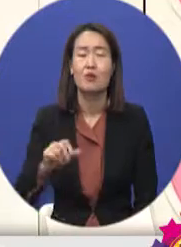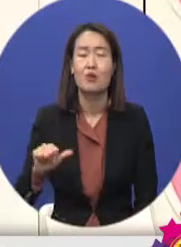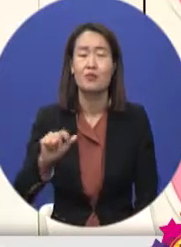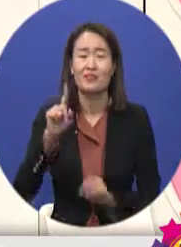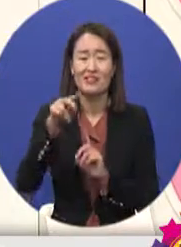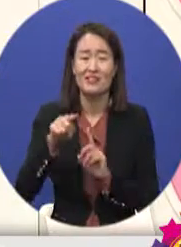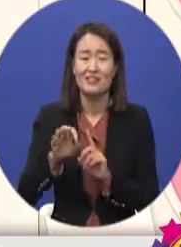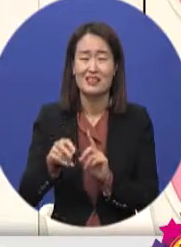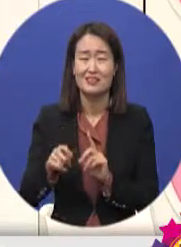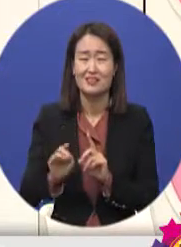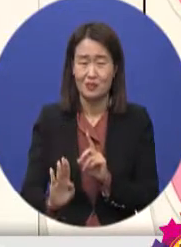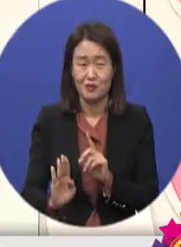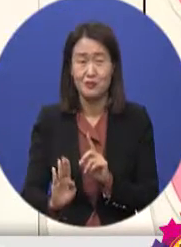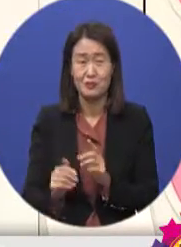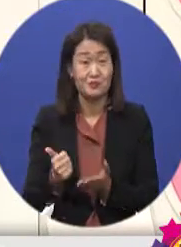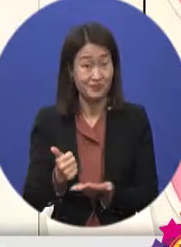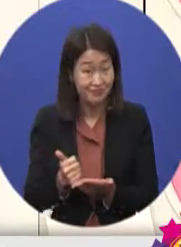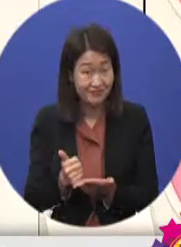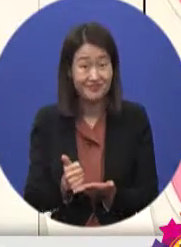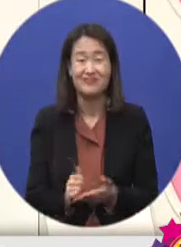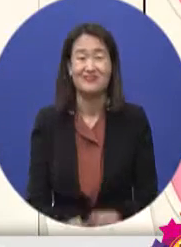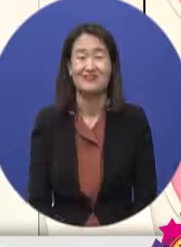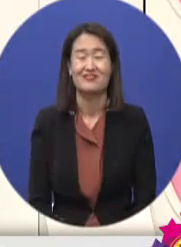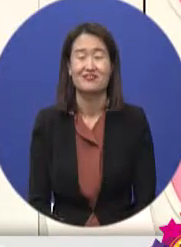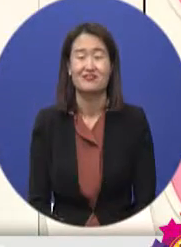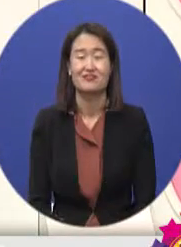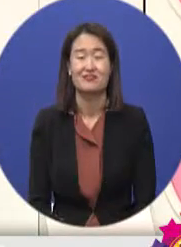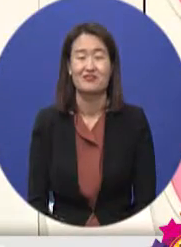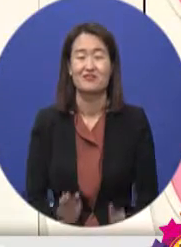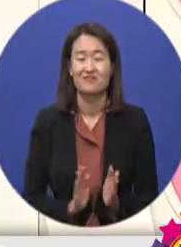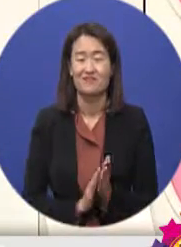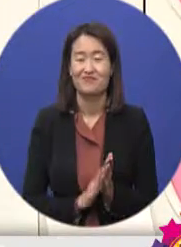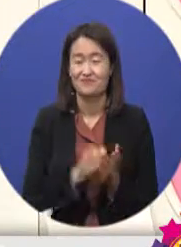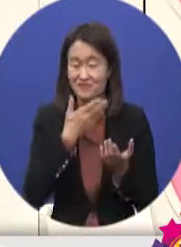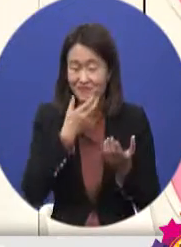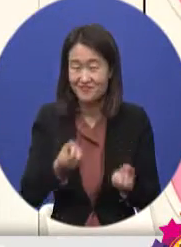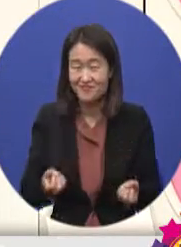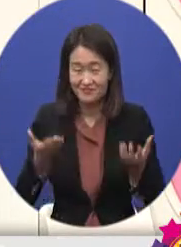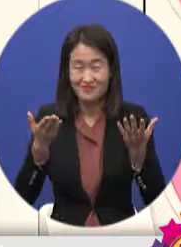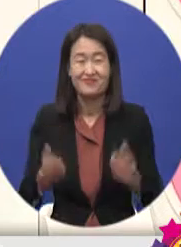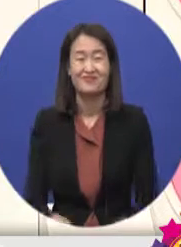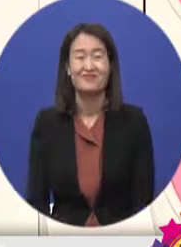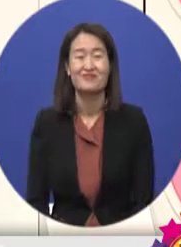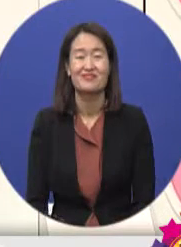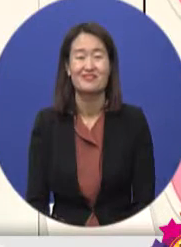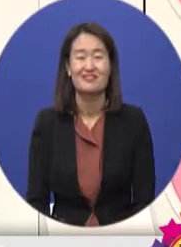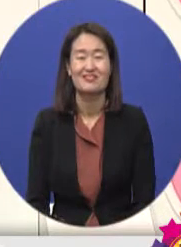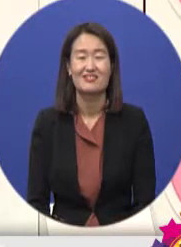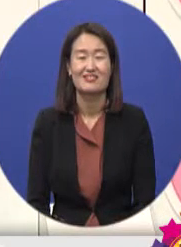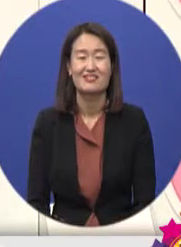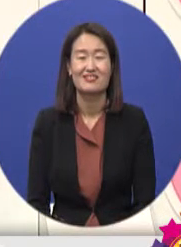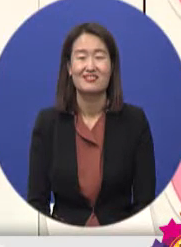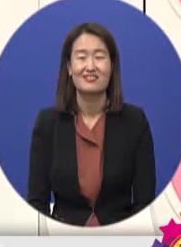아, 참가번호 5번 이상섭님 축하드립니다.